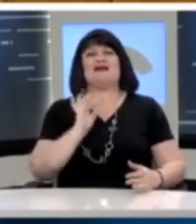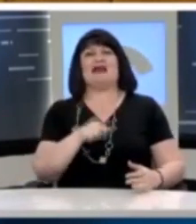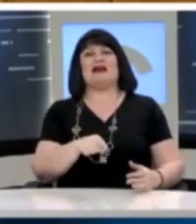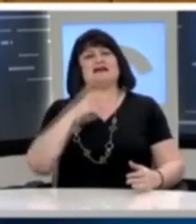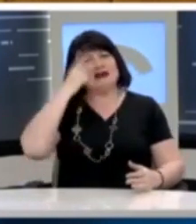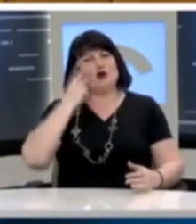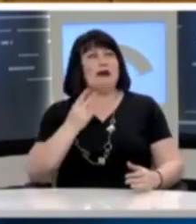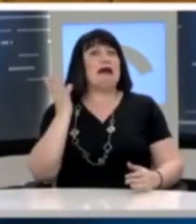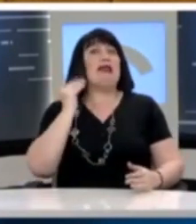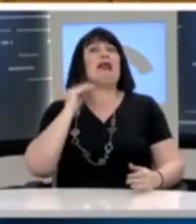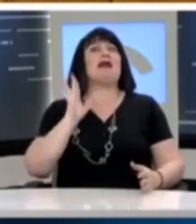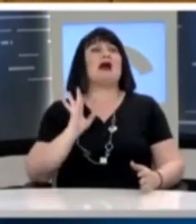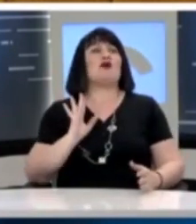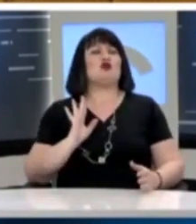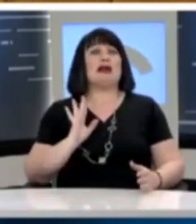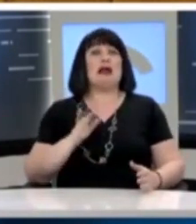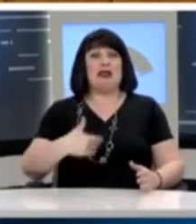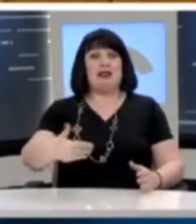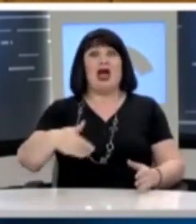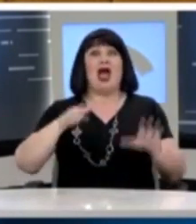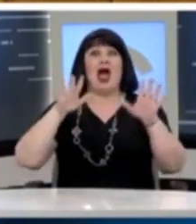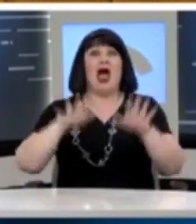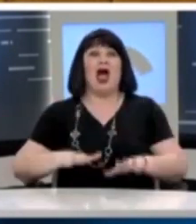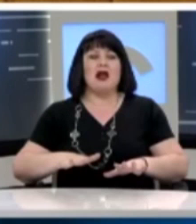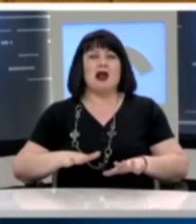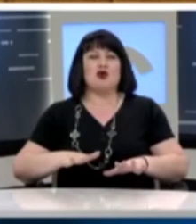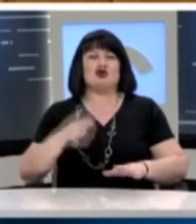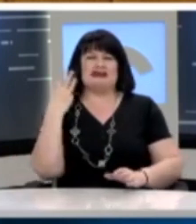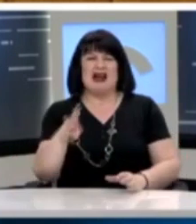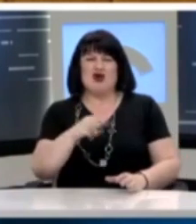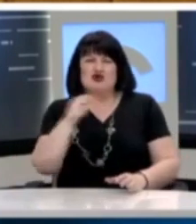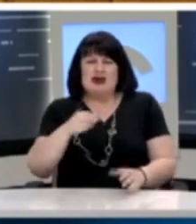όχι για δικαιώματα, που ζουν τον εφιάλτη της ανεργίας, τη δουλειά με 300 ευρώ,